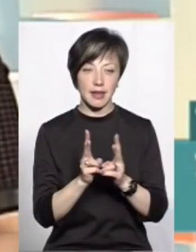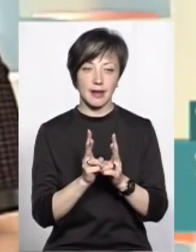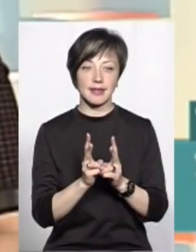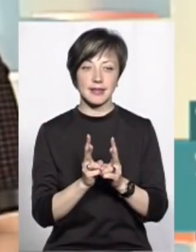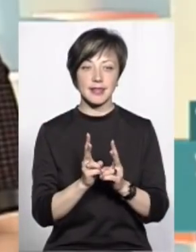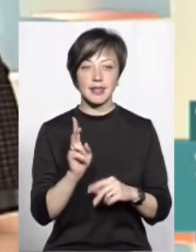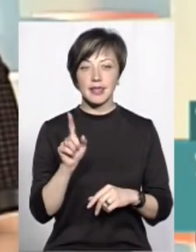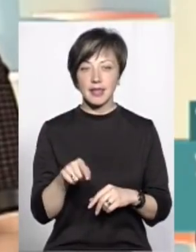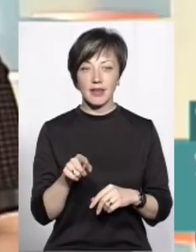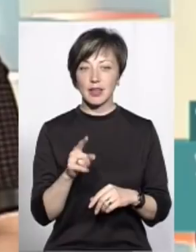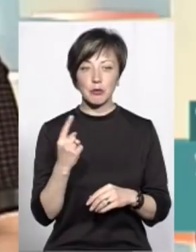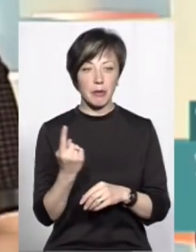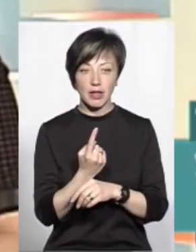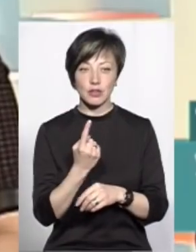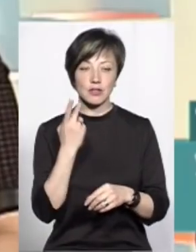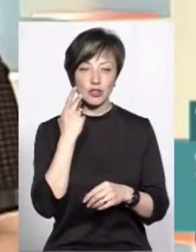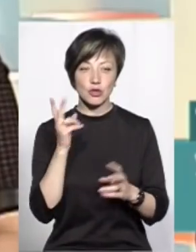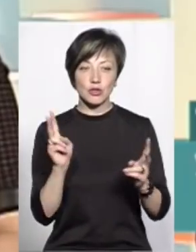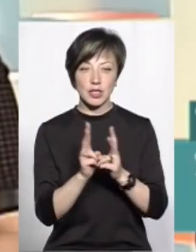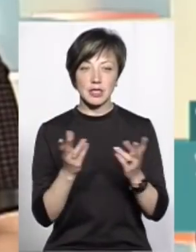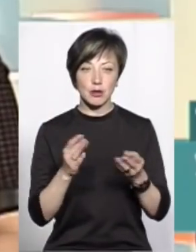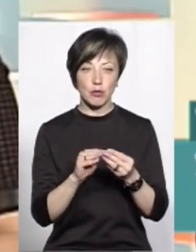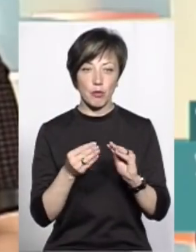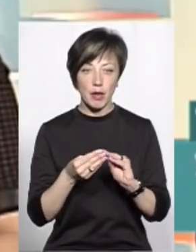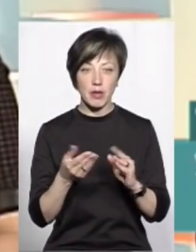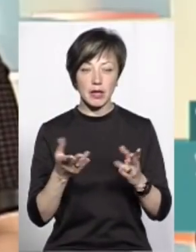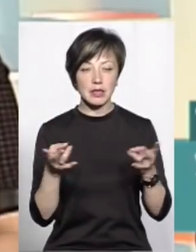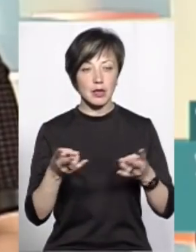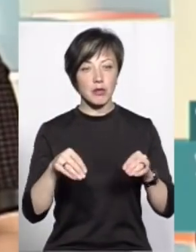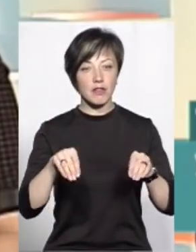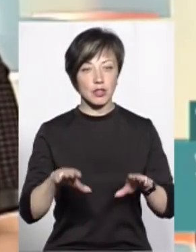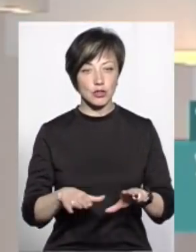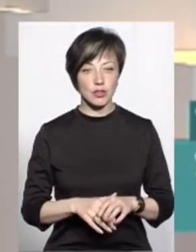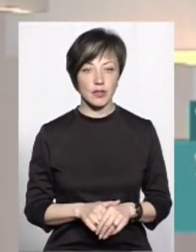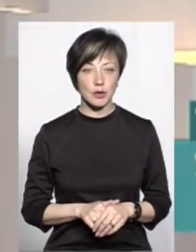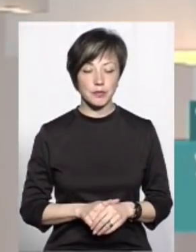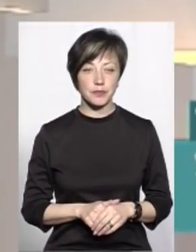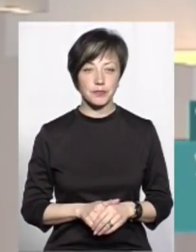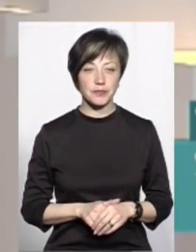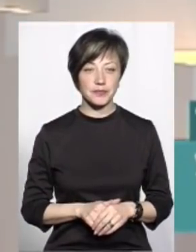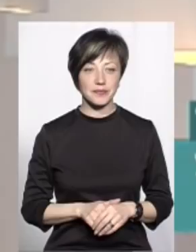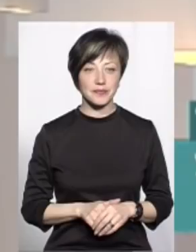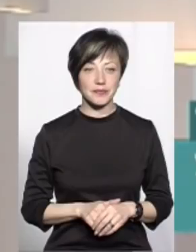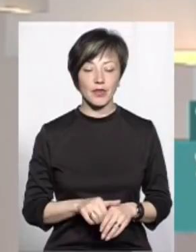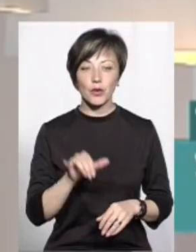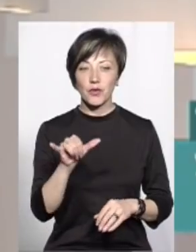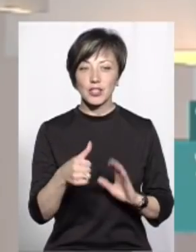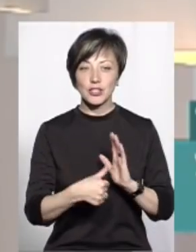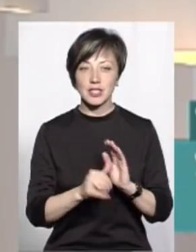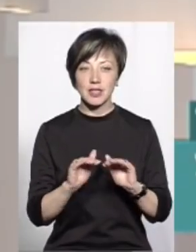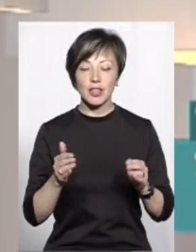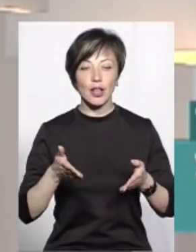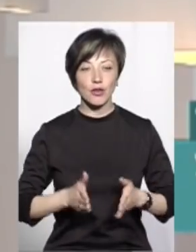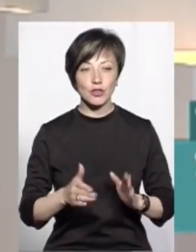І навіть не тільки з першою дитиною, завжди стикаєшся з якимись проблемами, які треба вирішувати. А у вас 6 дітей, ви